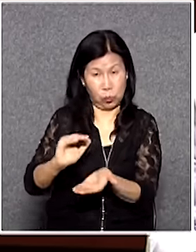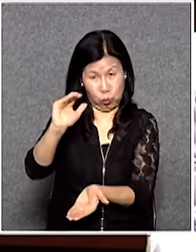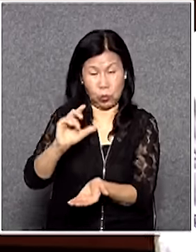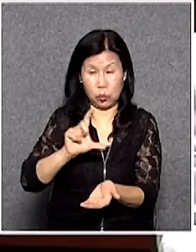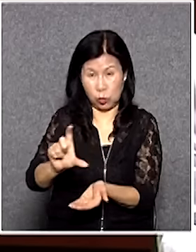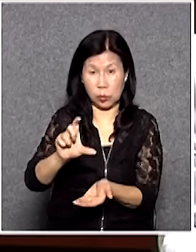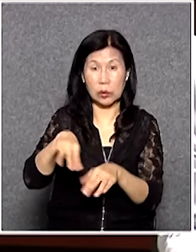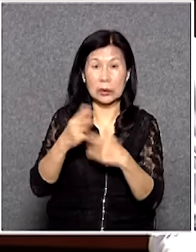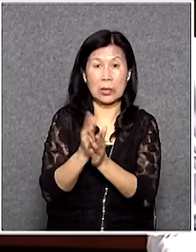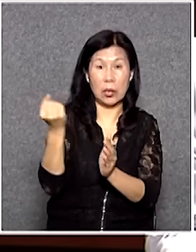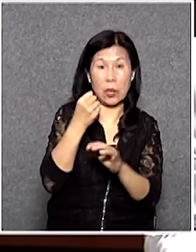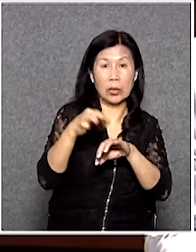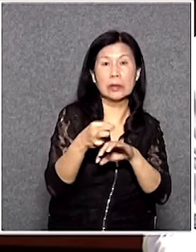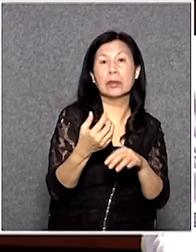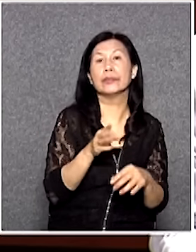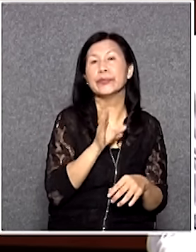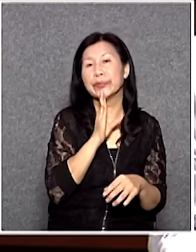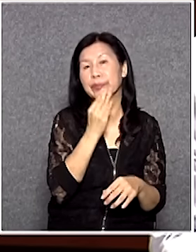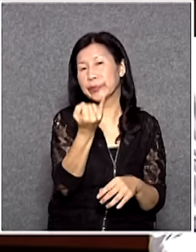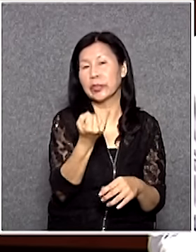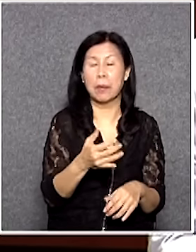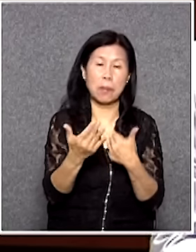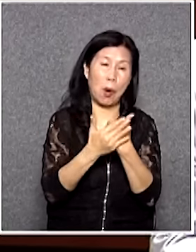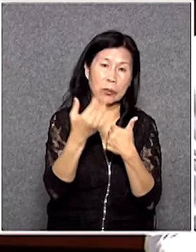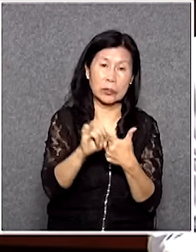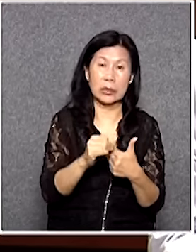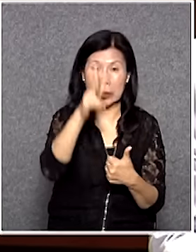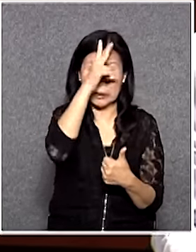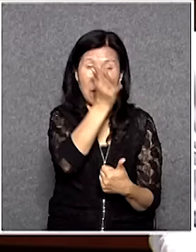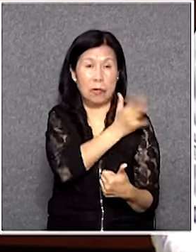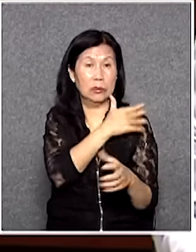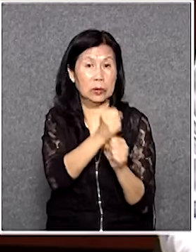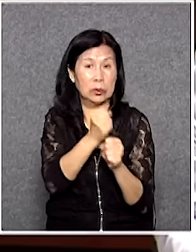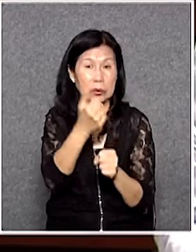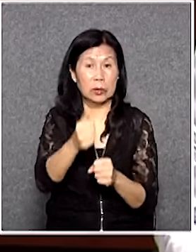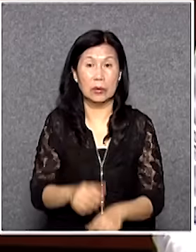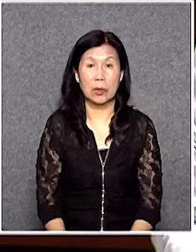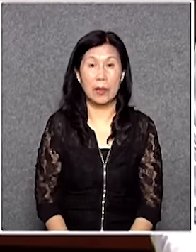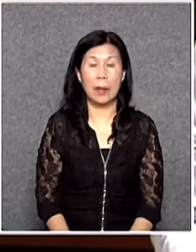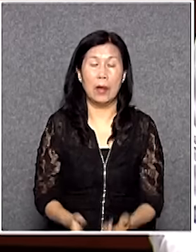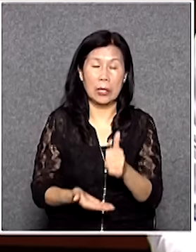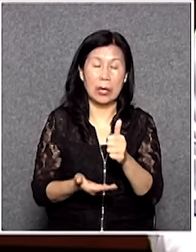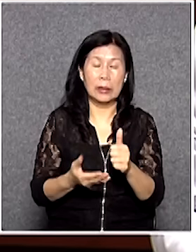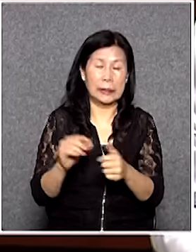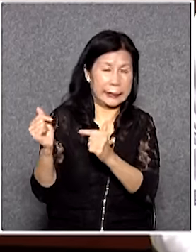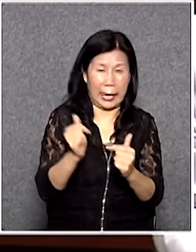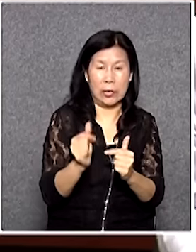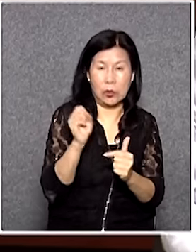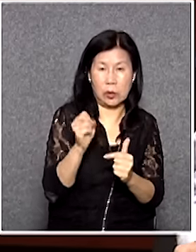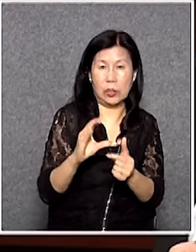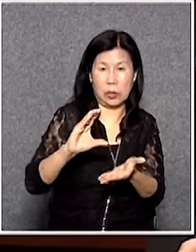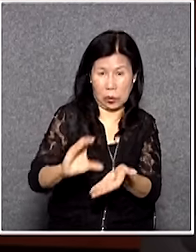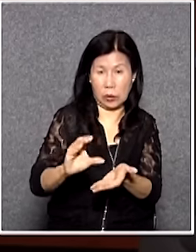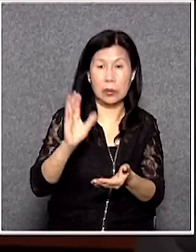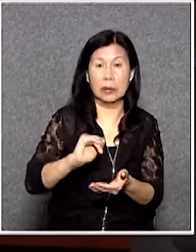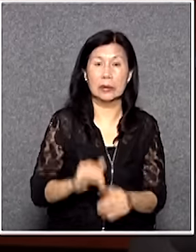積金冇意義，基本上係咁啊！你政府就應該承擔呢個責任，承擔我保本嘅責任。例如